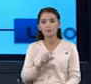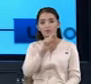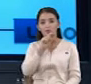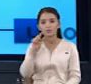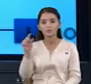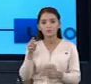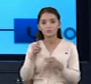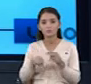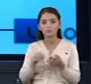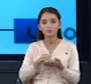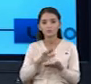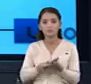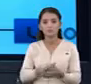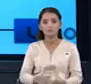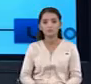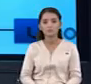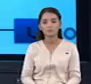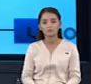Заполните строчку.